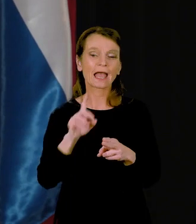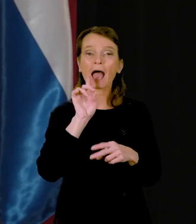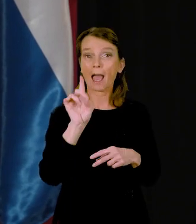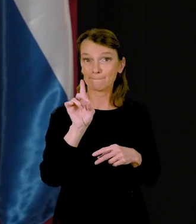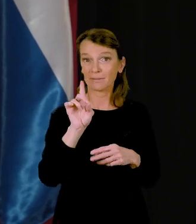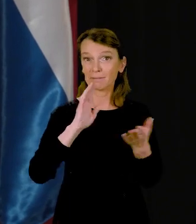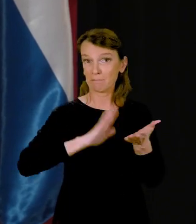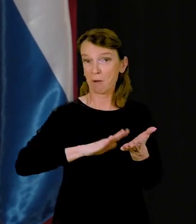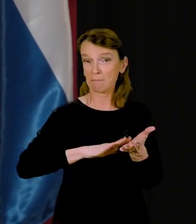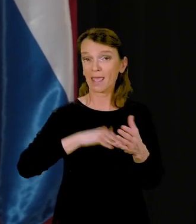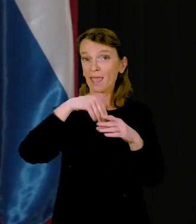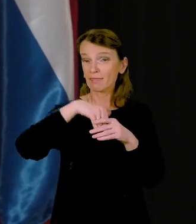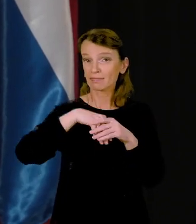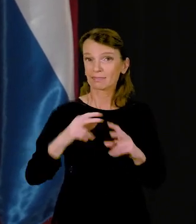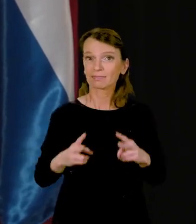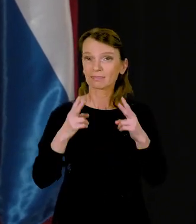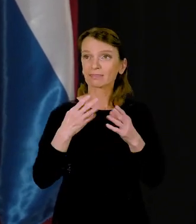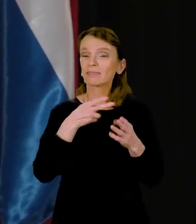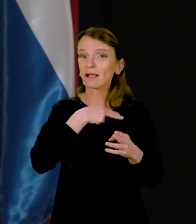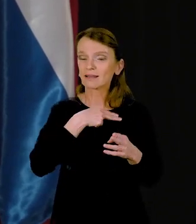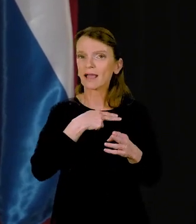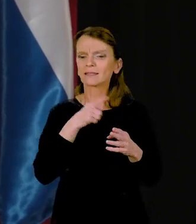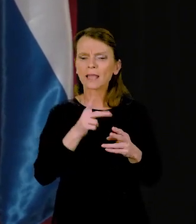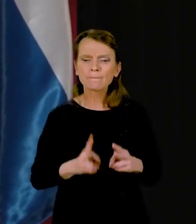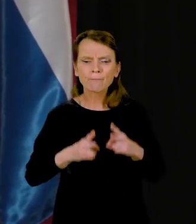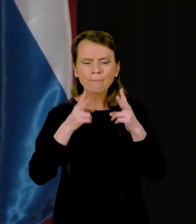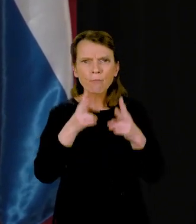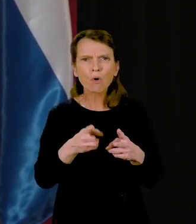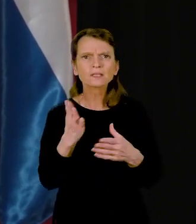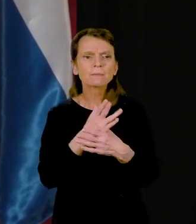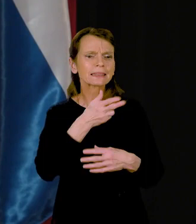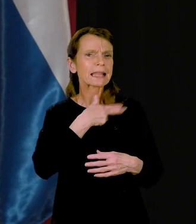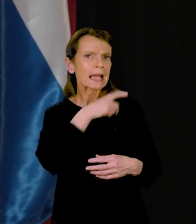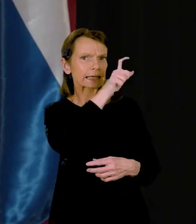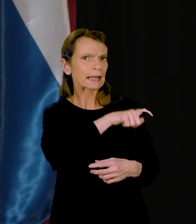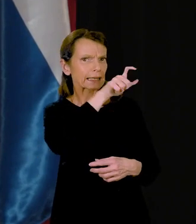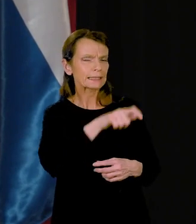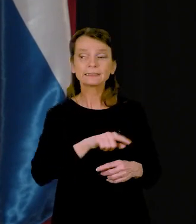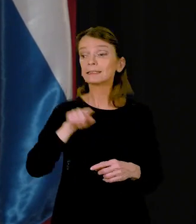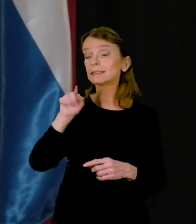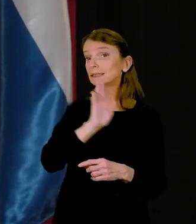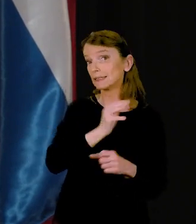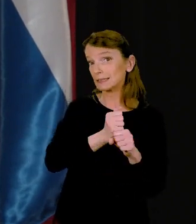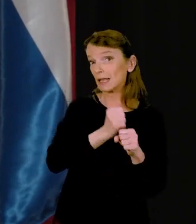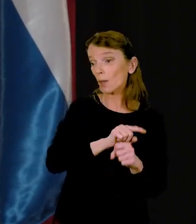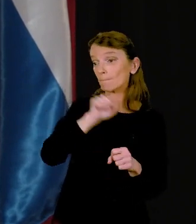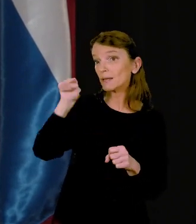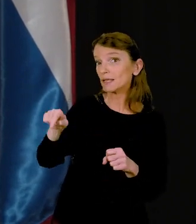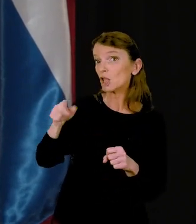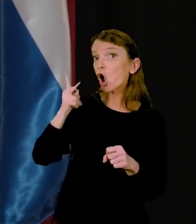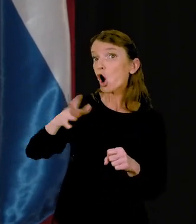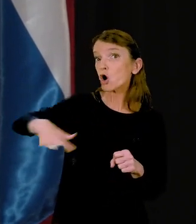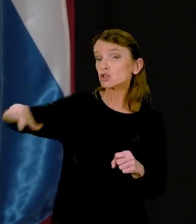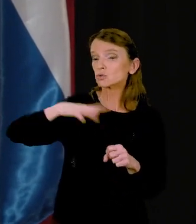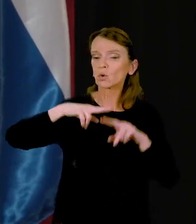pomen mostu, ki ga gradi med nagrajenci, njihovim delom in Kočevsko, ostaja prisoten in pristen